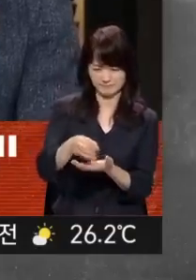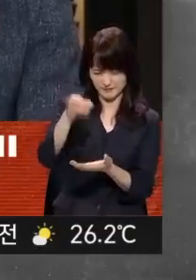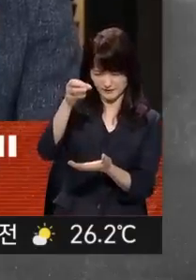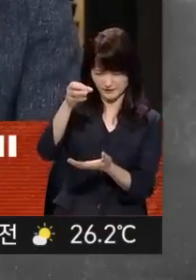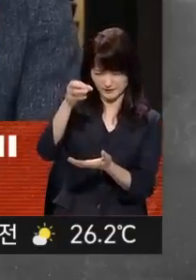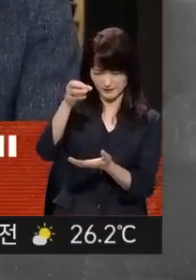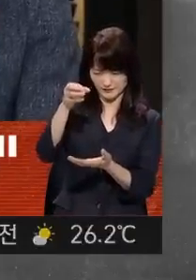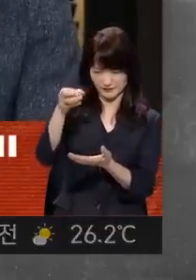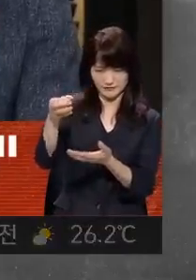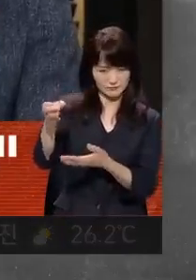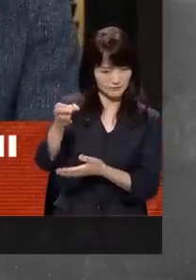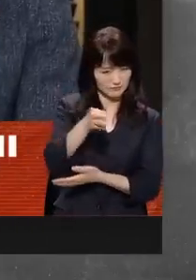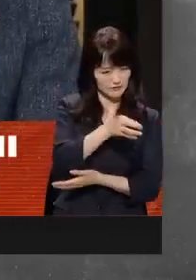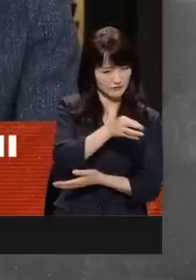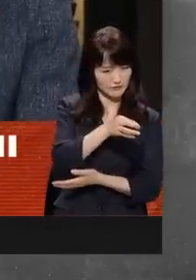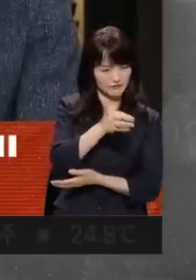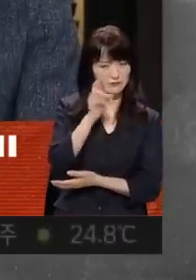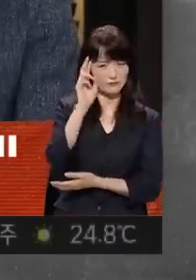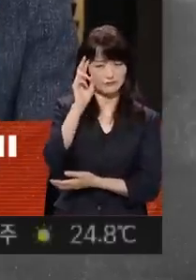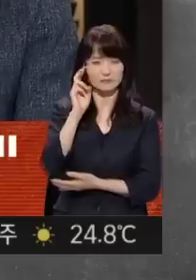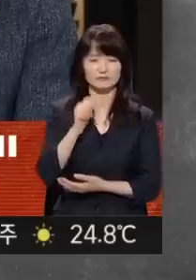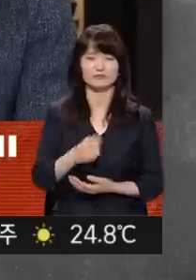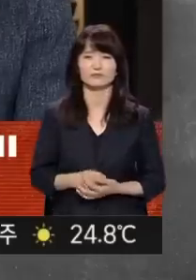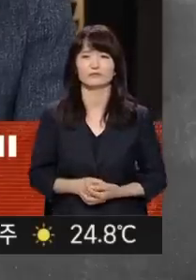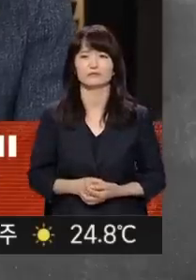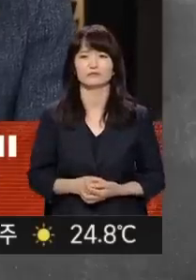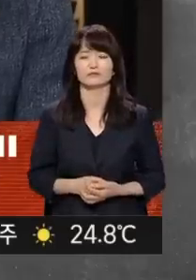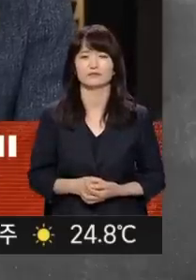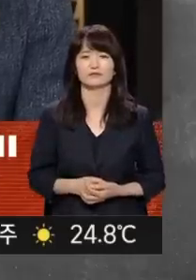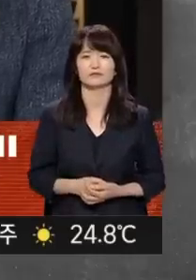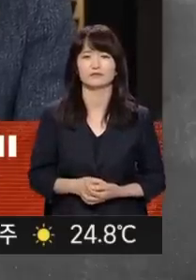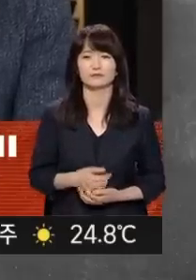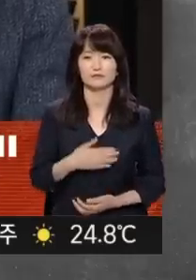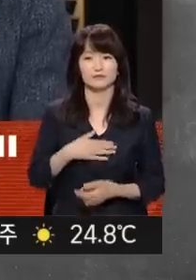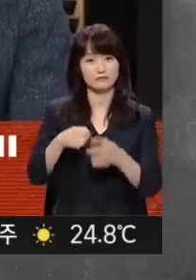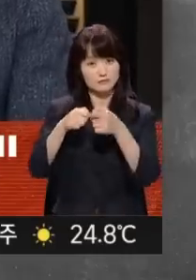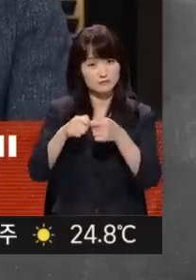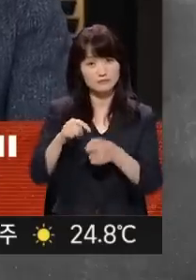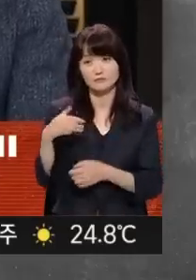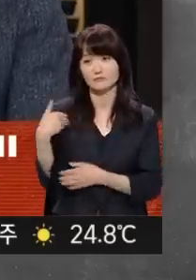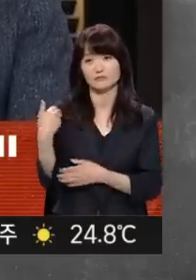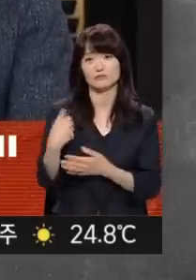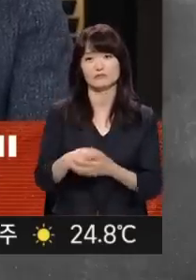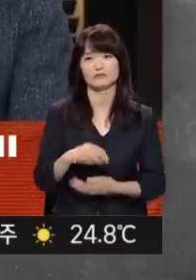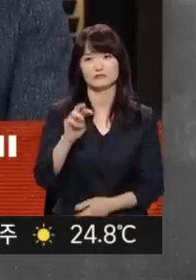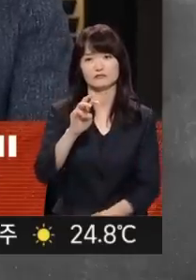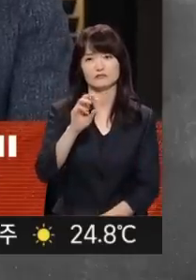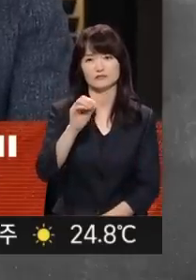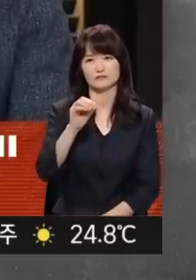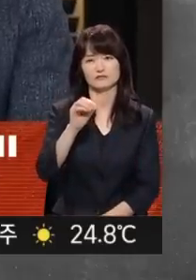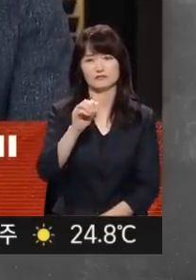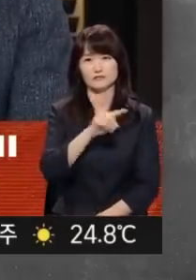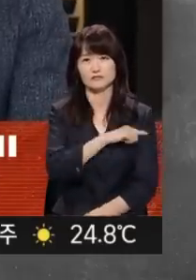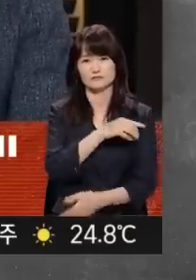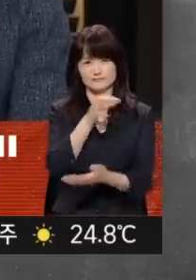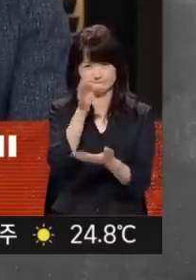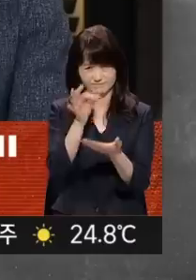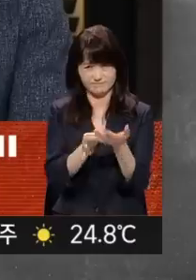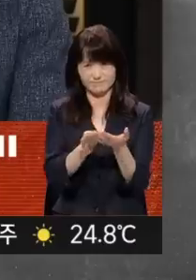씌우려고 작정을 했구나라고 생각했는지 모르겠어요 자 그런데 저도 자세히 모르지만 30만원 어떻게 보면 가장